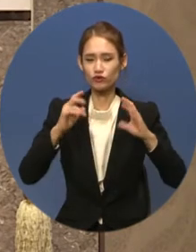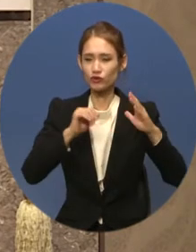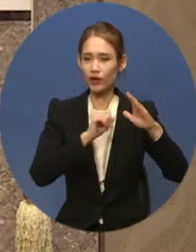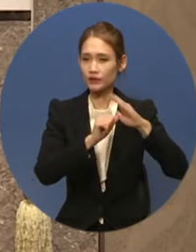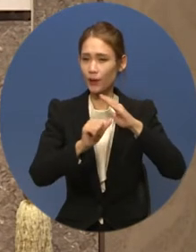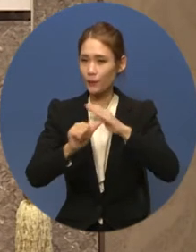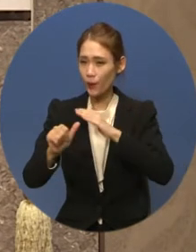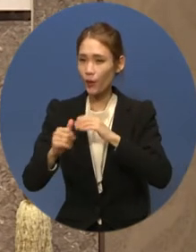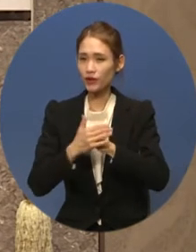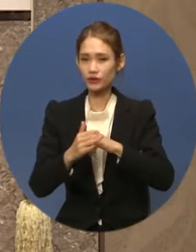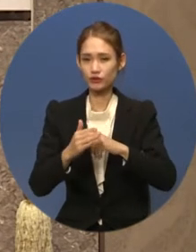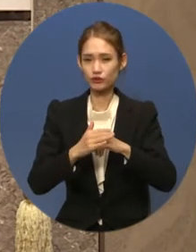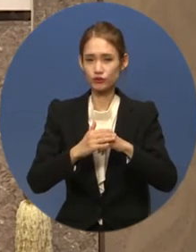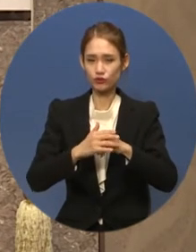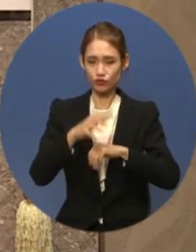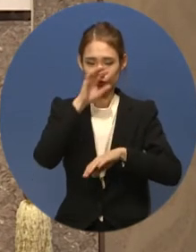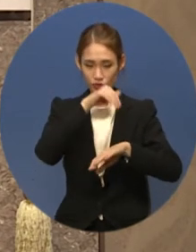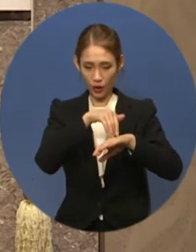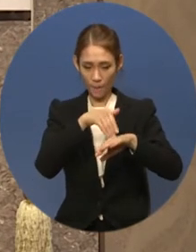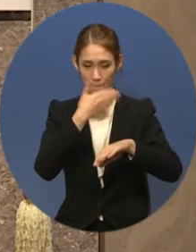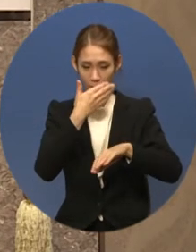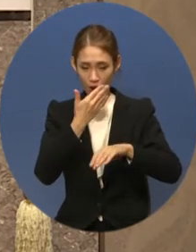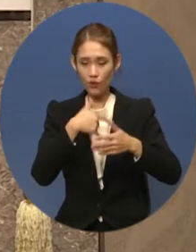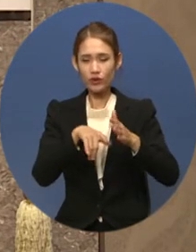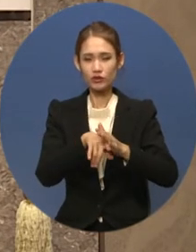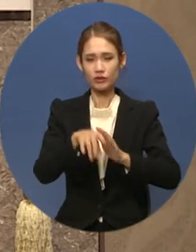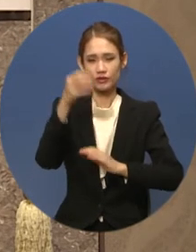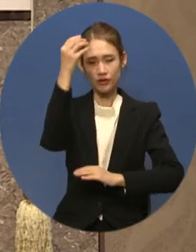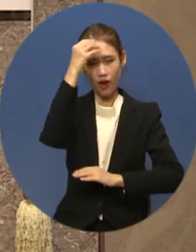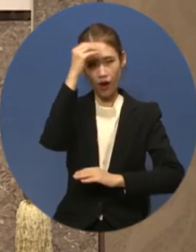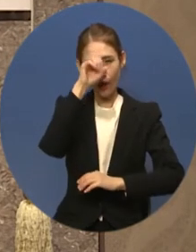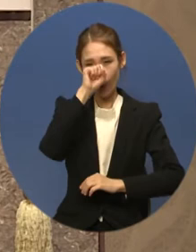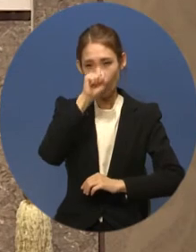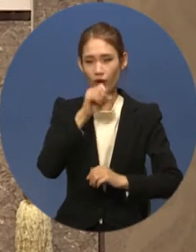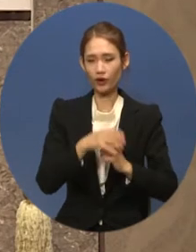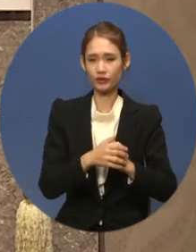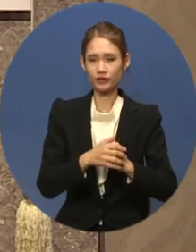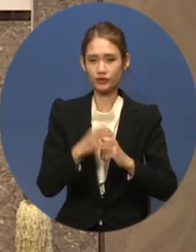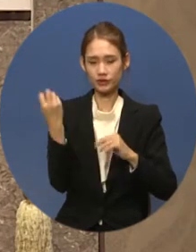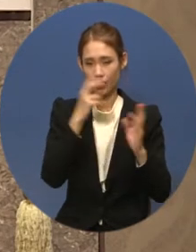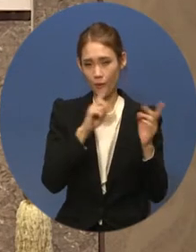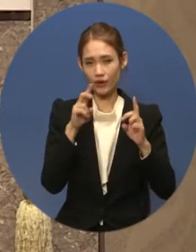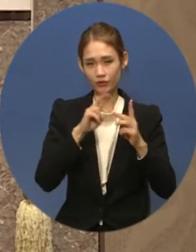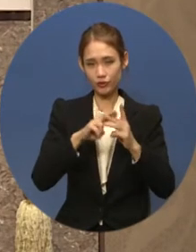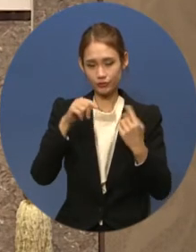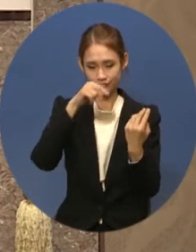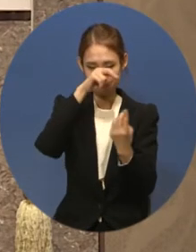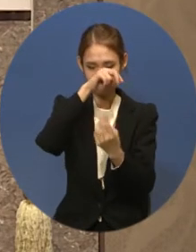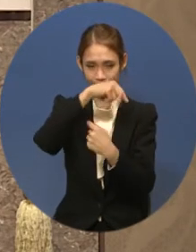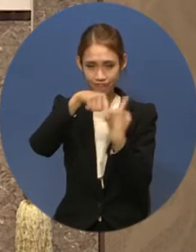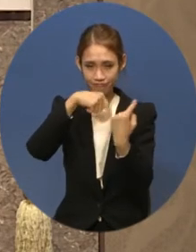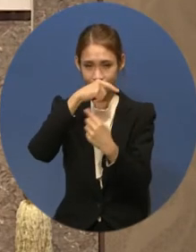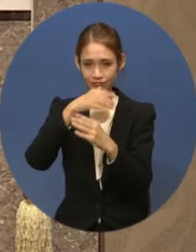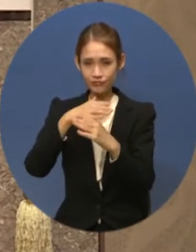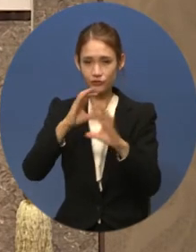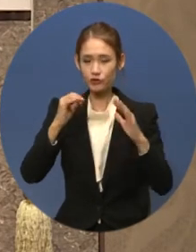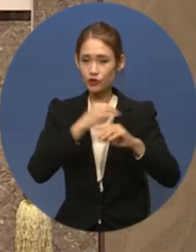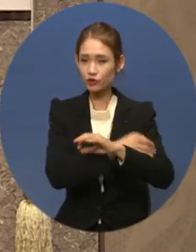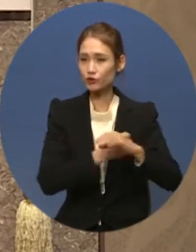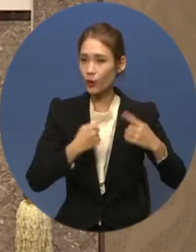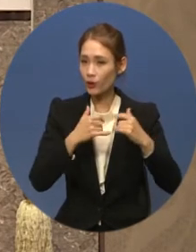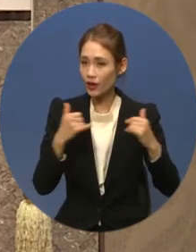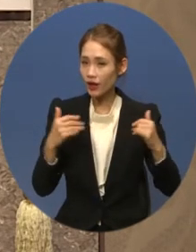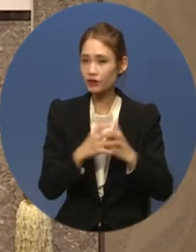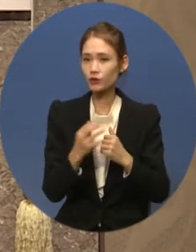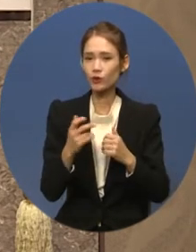훈련할 수 있을 정도의 최고급 수준의 재활 체육 센터 를 운영을 하고 있구요 여기에는 국가유공자 뿐만이 아니라